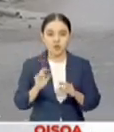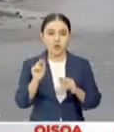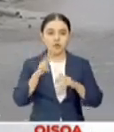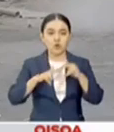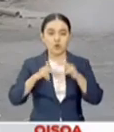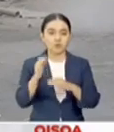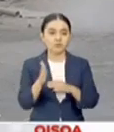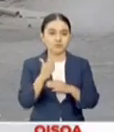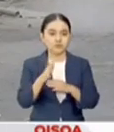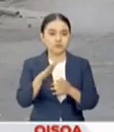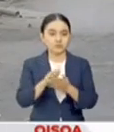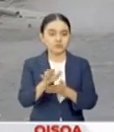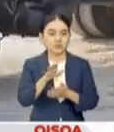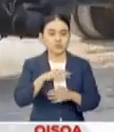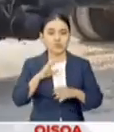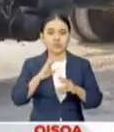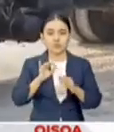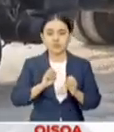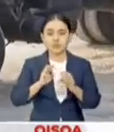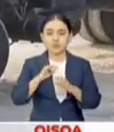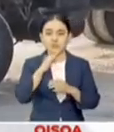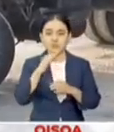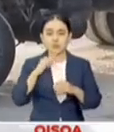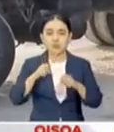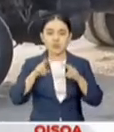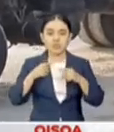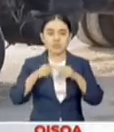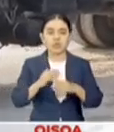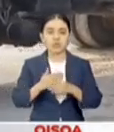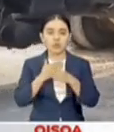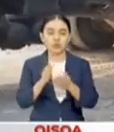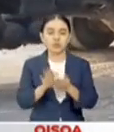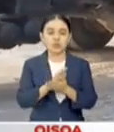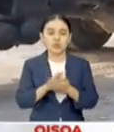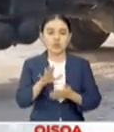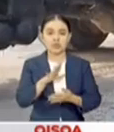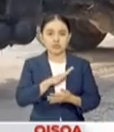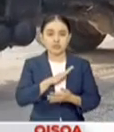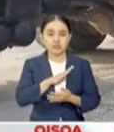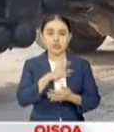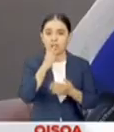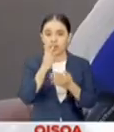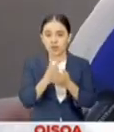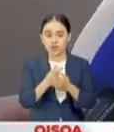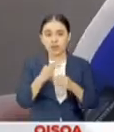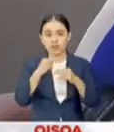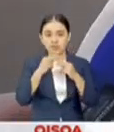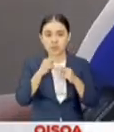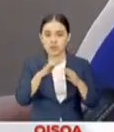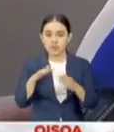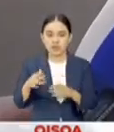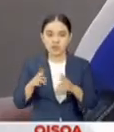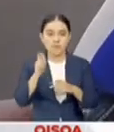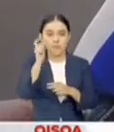qurilmalar buzib tashlandi. Chiqindilar bilan to'lgan hududlar maxsus texnikalar yordamida tozalandi. Qarangki, e'tibordan chetda